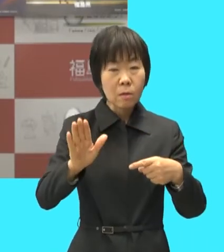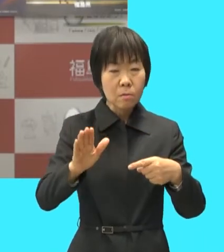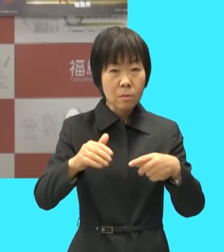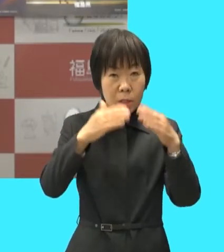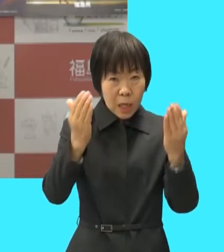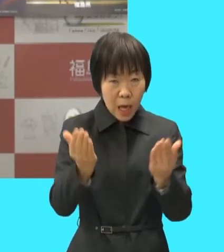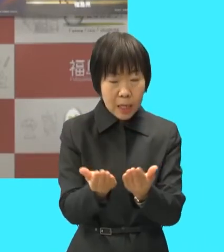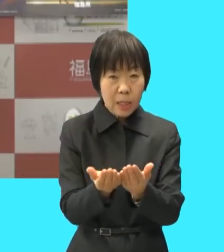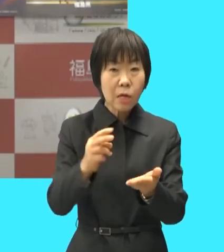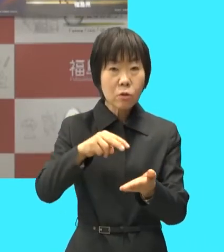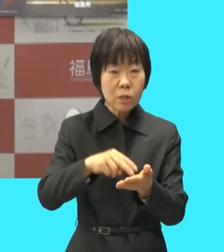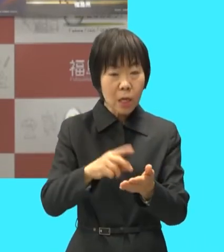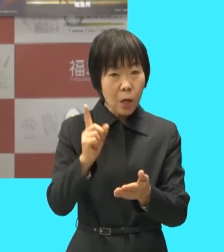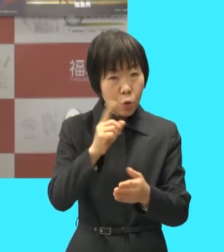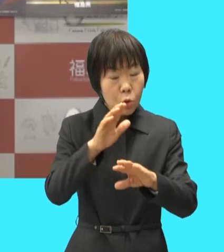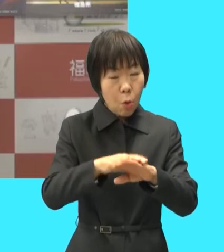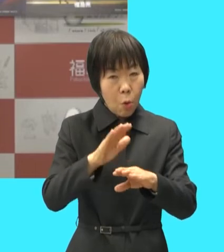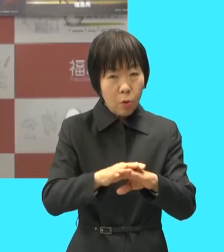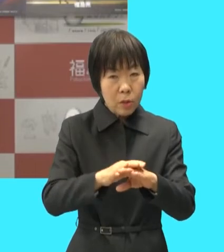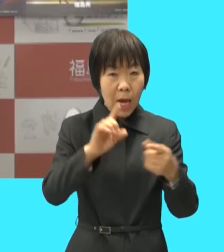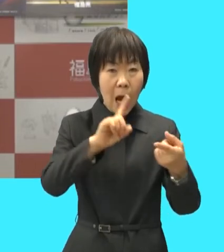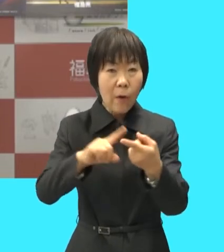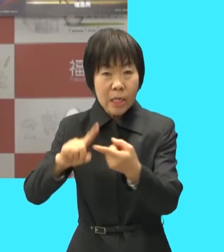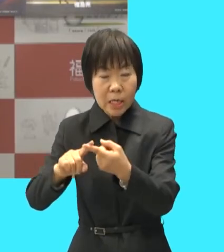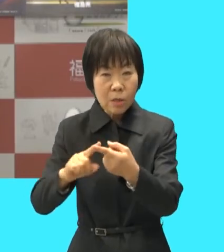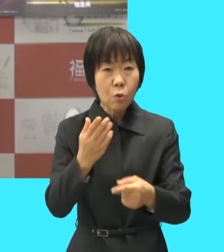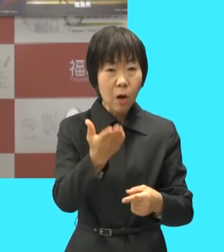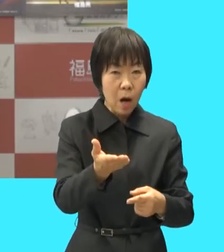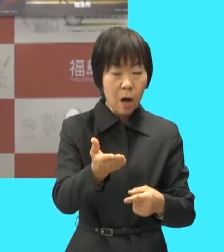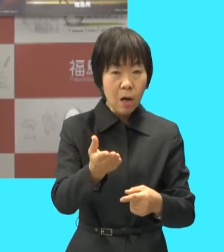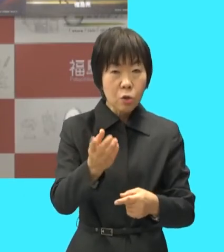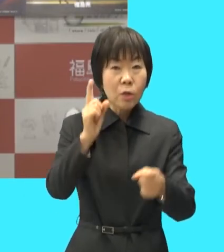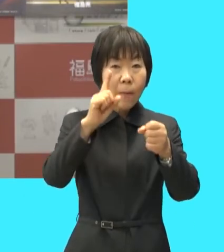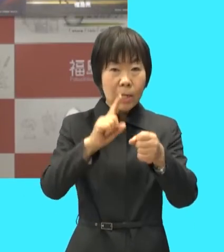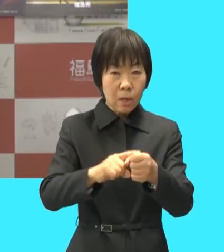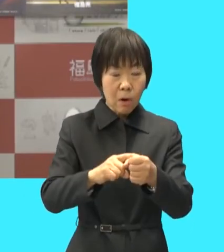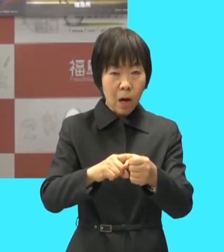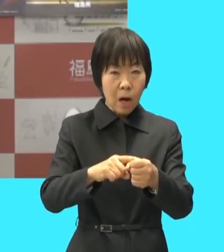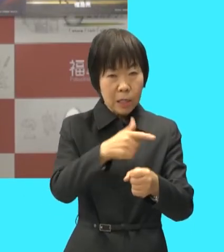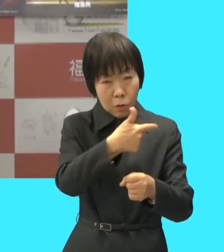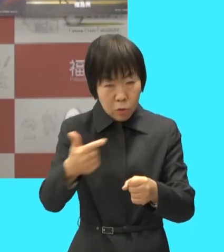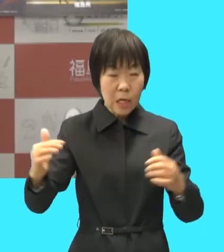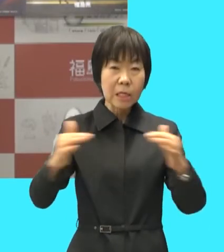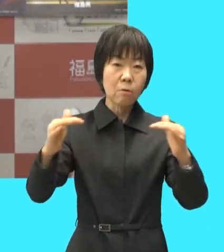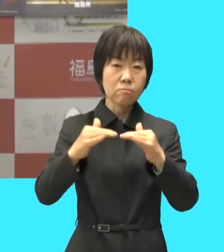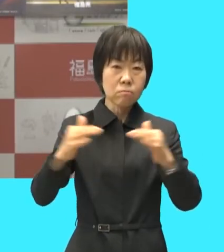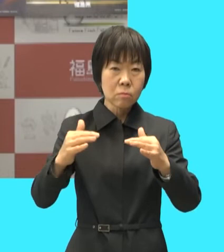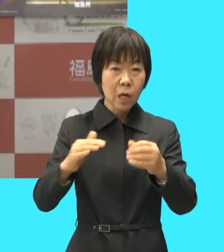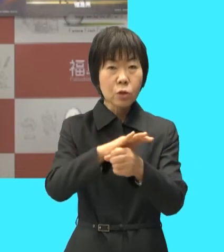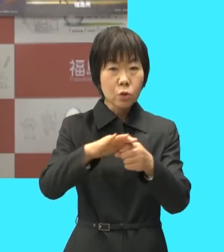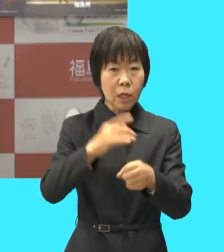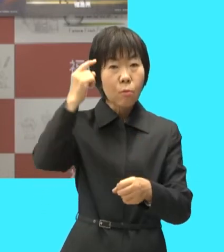どうやって折り合いをつけていくか、そのためにはいろんな議論をお互いに重ねていくことが重要だと思っております